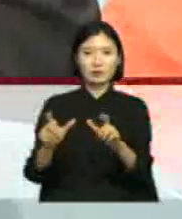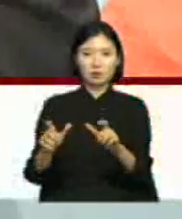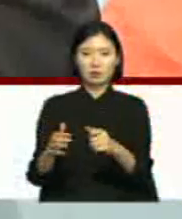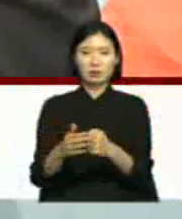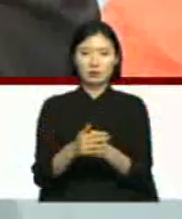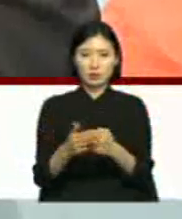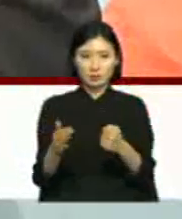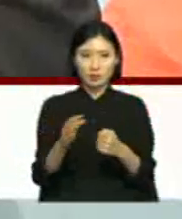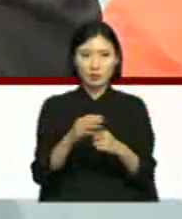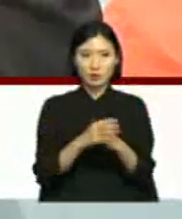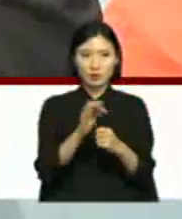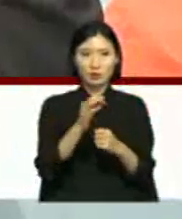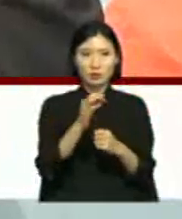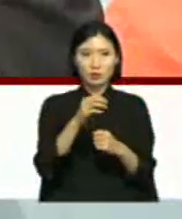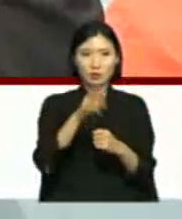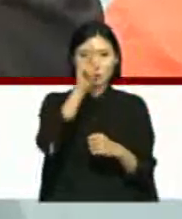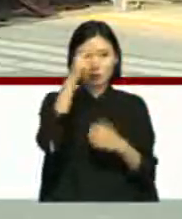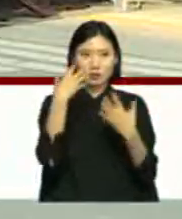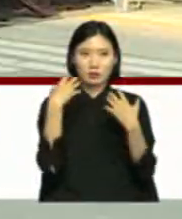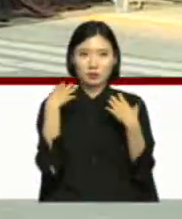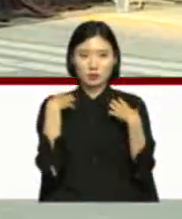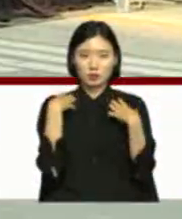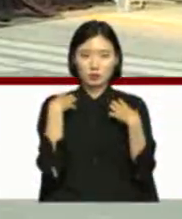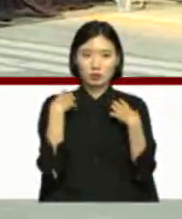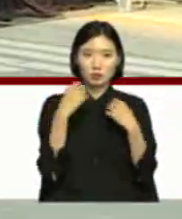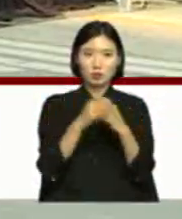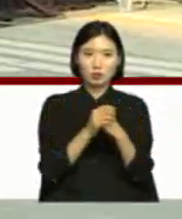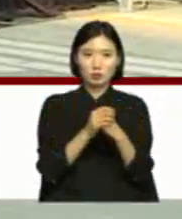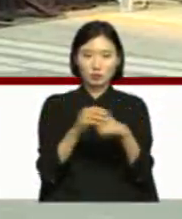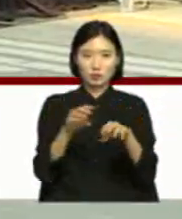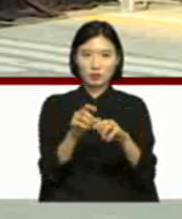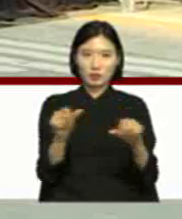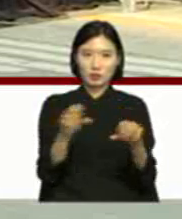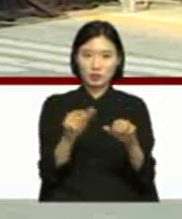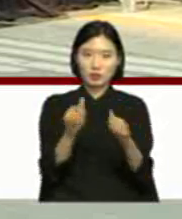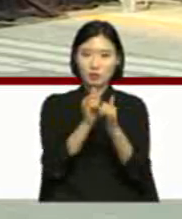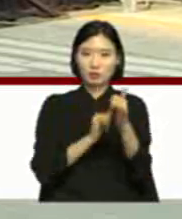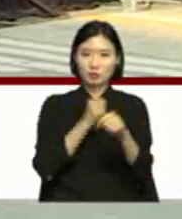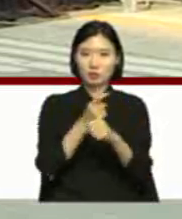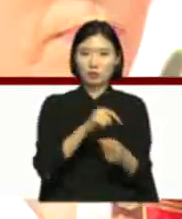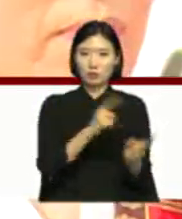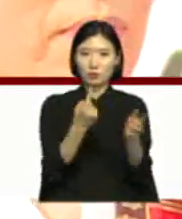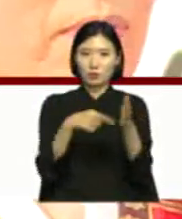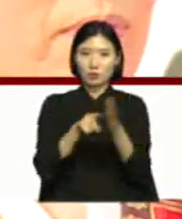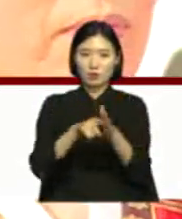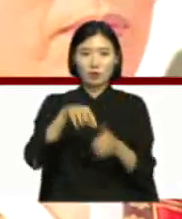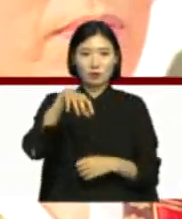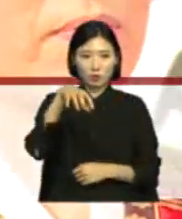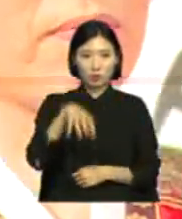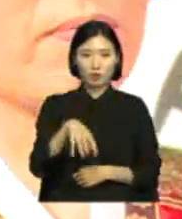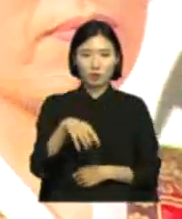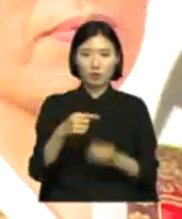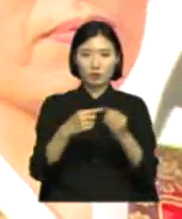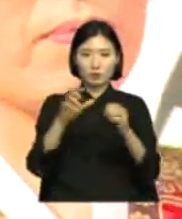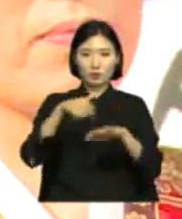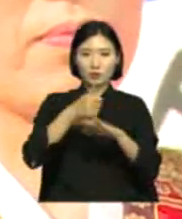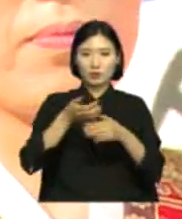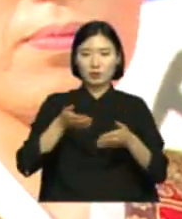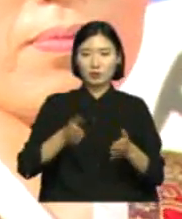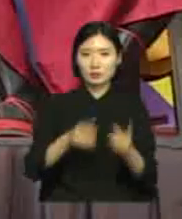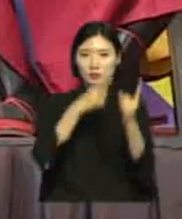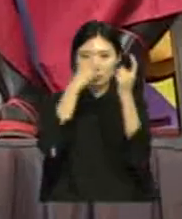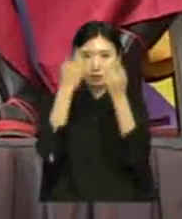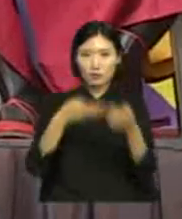옥인동 경찰 총 보안 수사대 통합 총사 부지의 역사성 회복을 위한 공간인 세종대왕 탄신